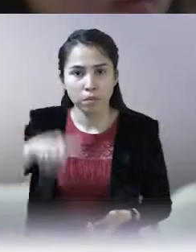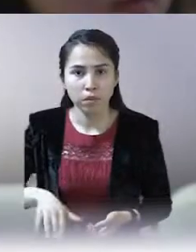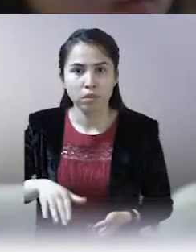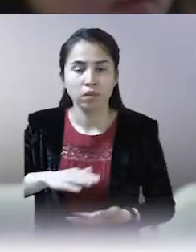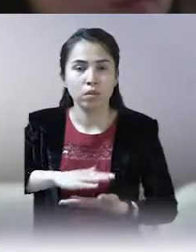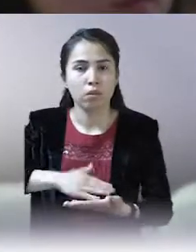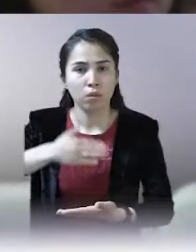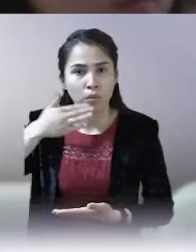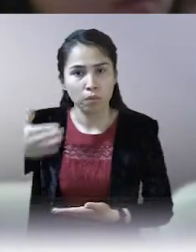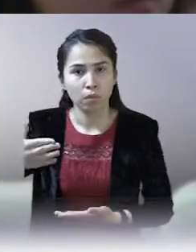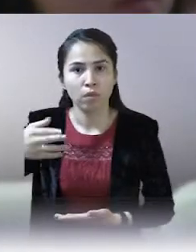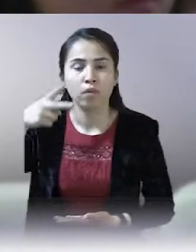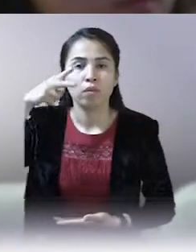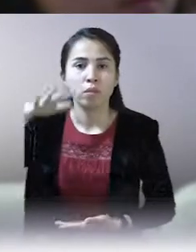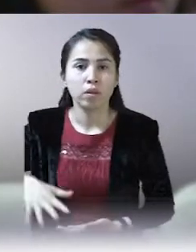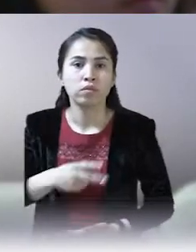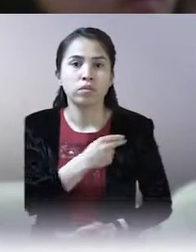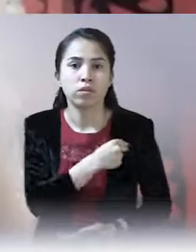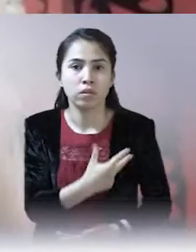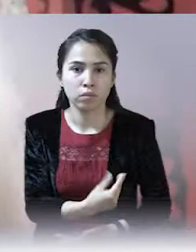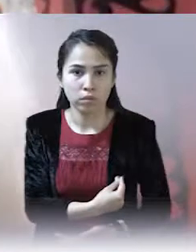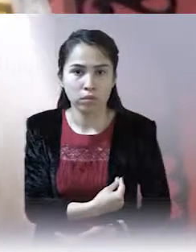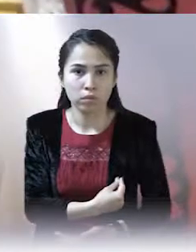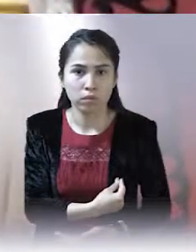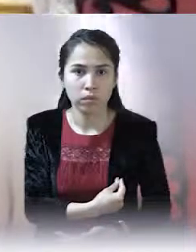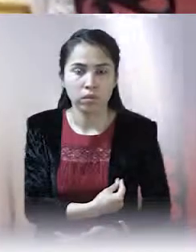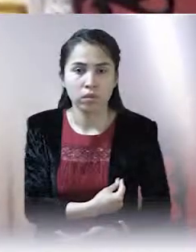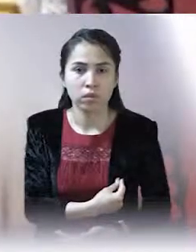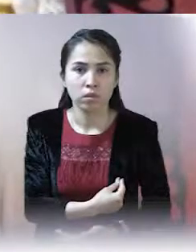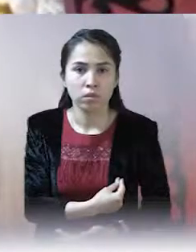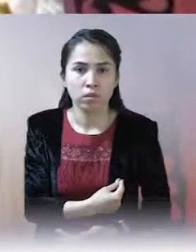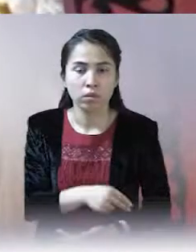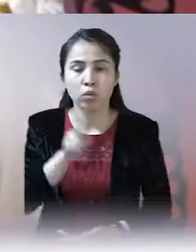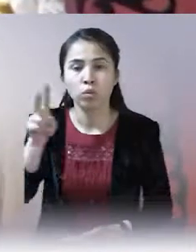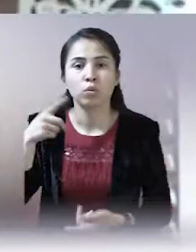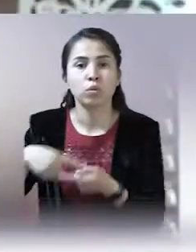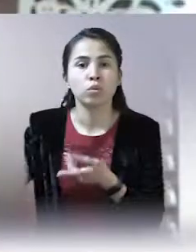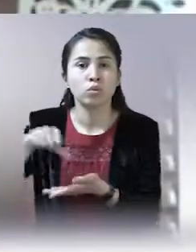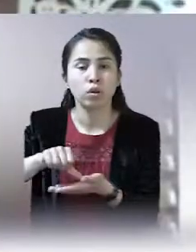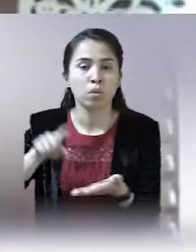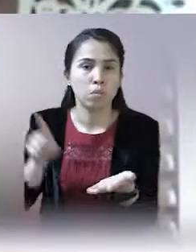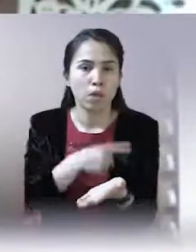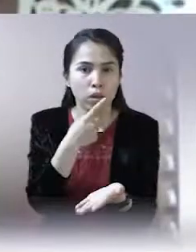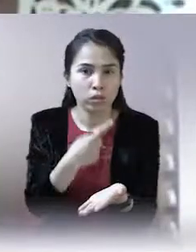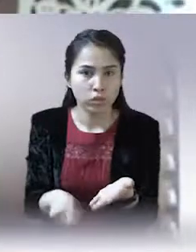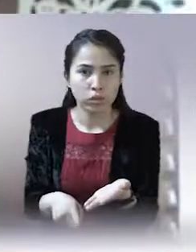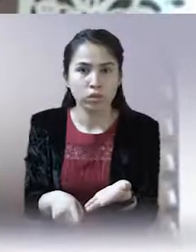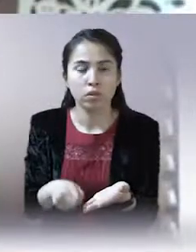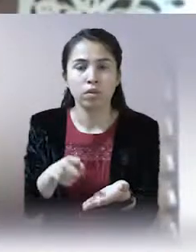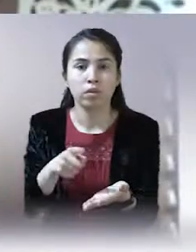и тщательно готовились к этому состязанию они считают что каждый житель жамбылской области должен знать историю родного края я проходила